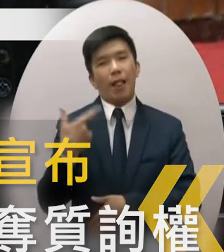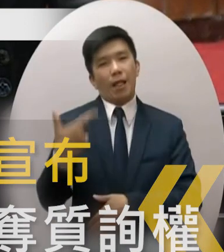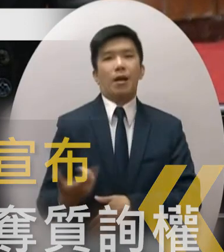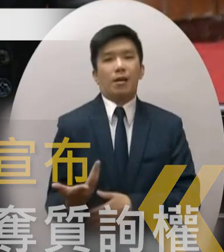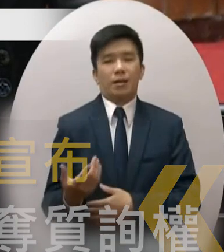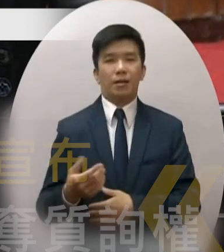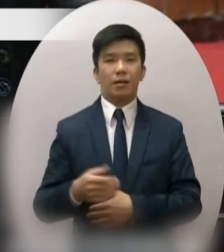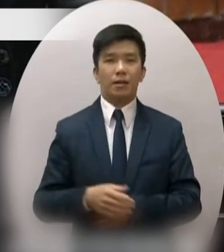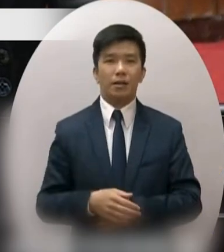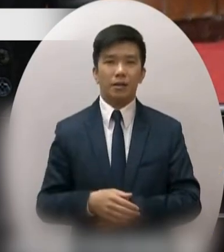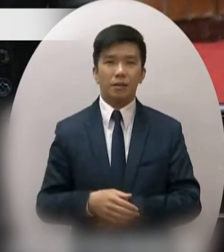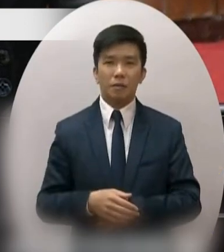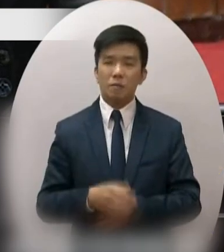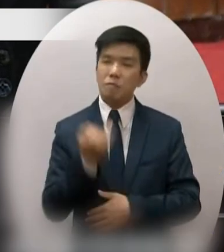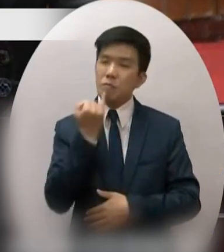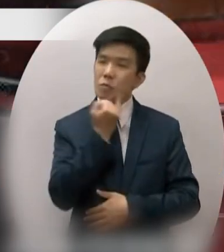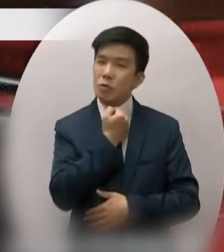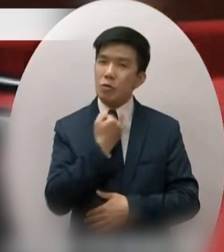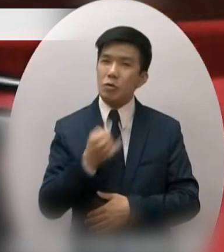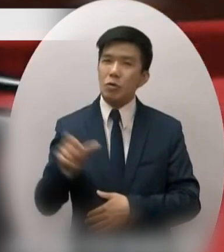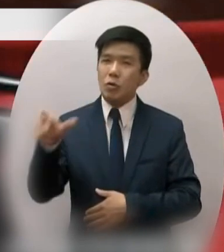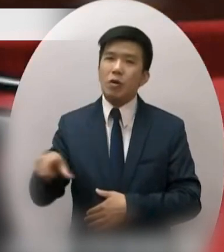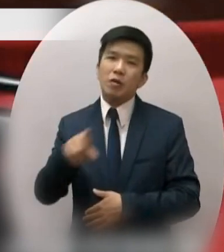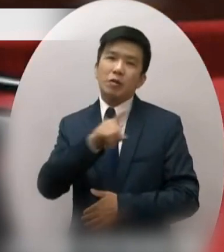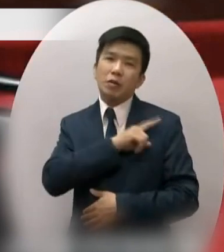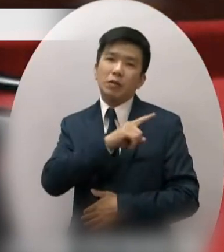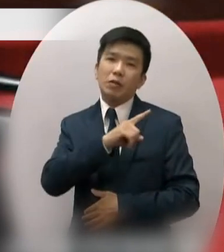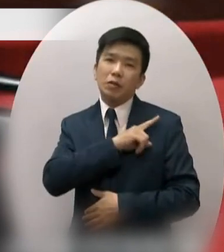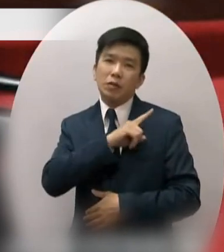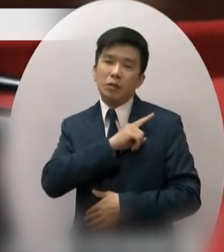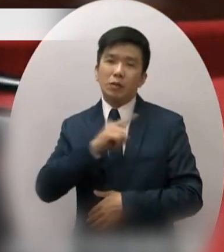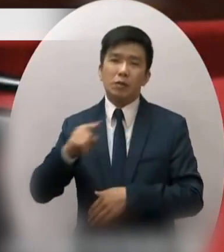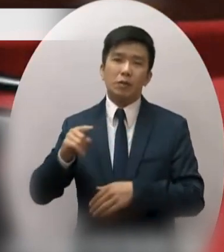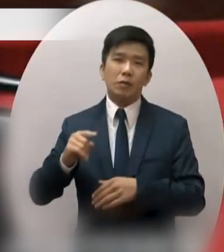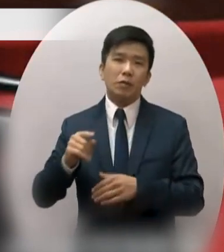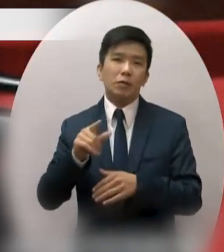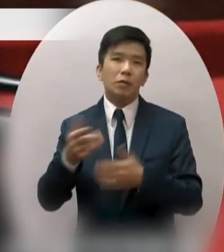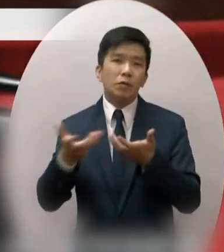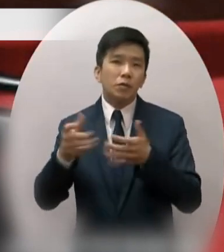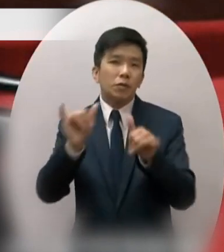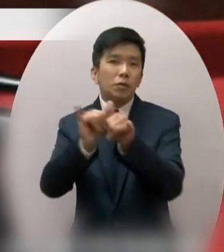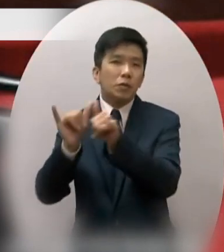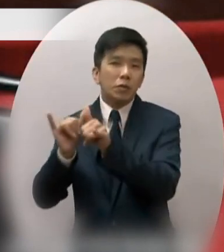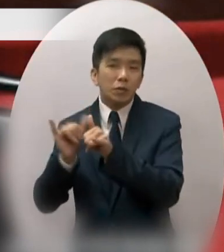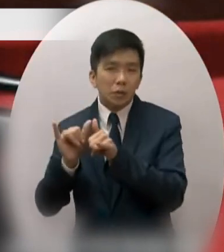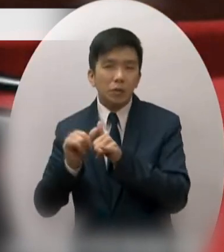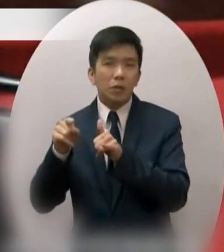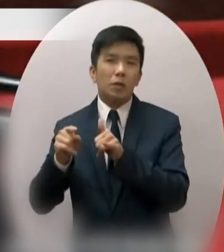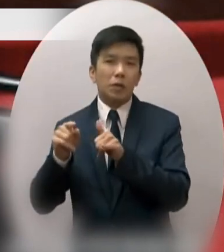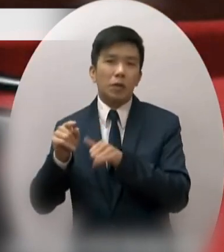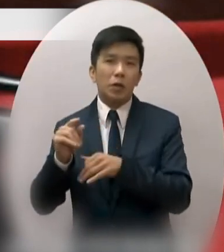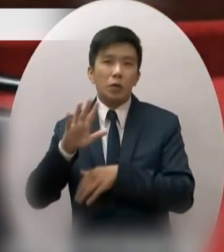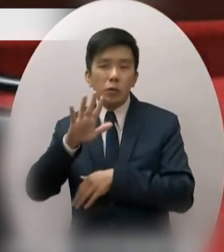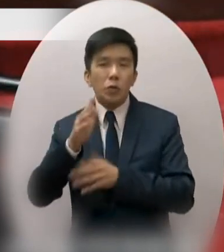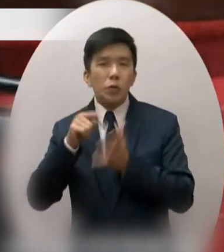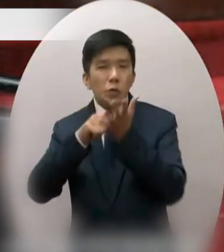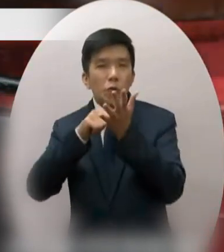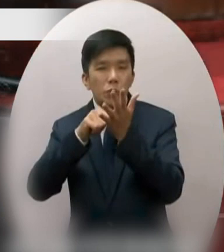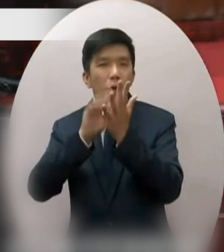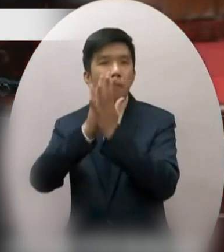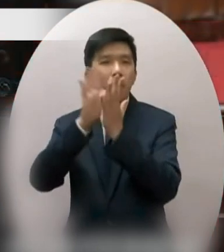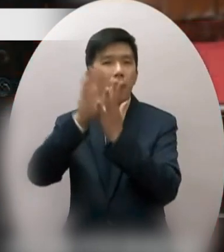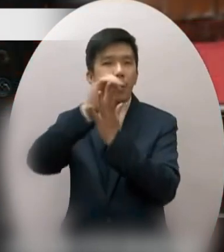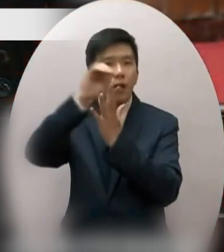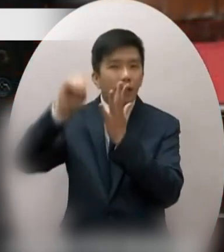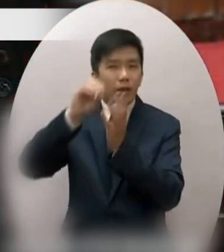些委员因为个人的行程的关系，他擅自的去更改了次序，然